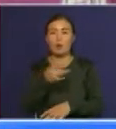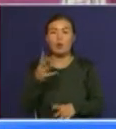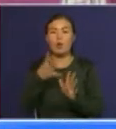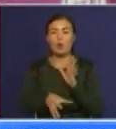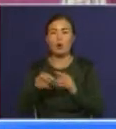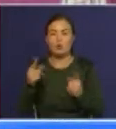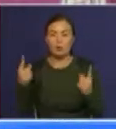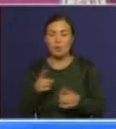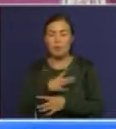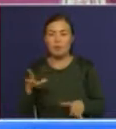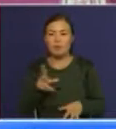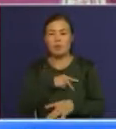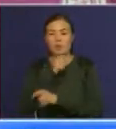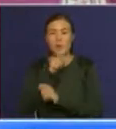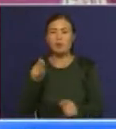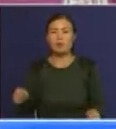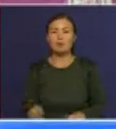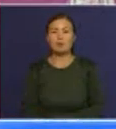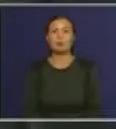90 жыл мерейтойлық медалімен марапаттады.